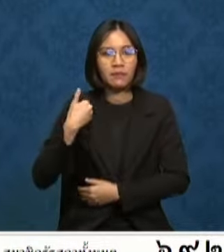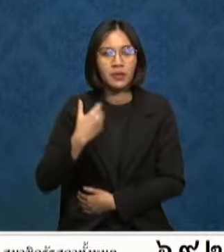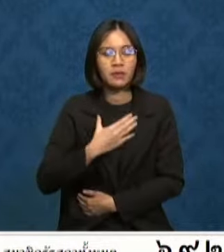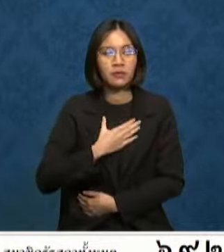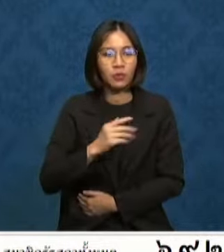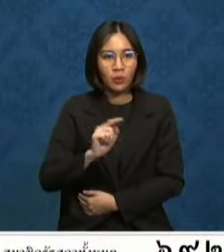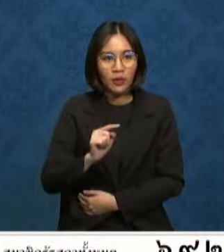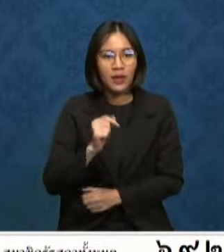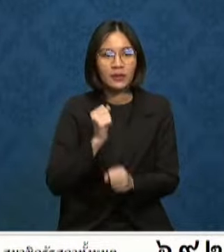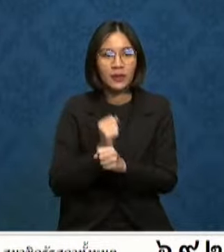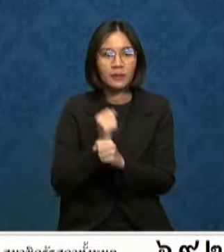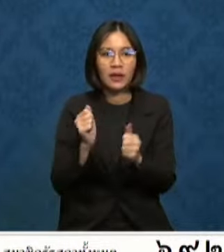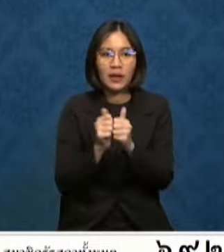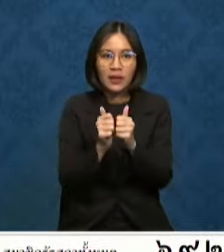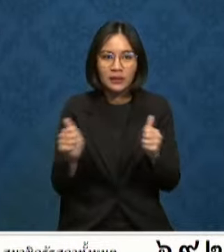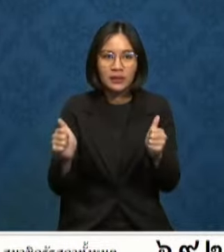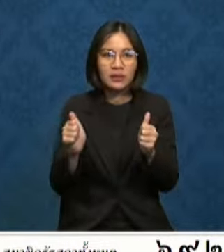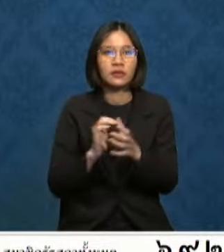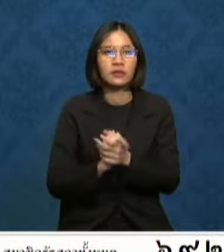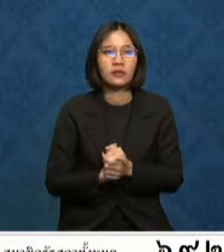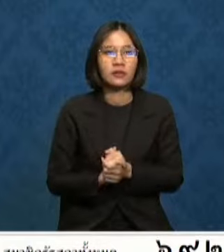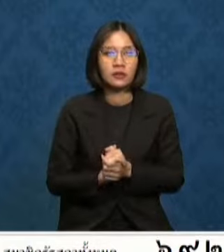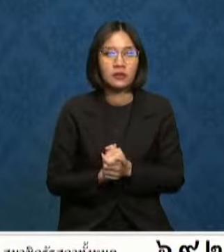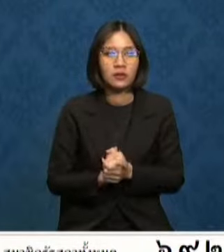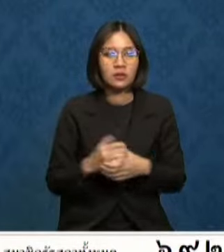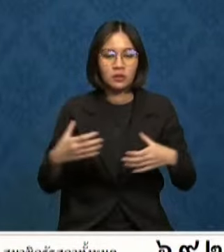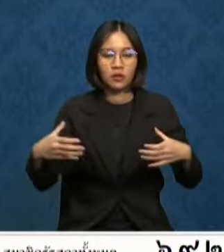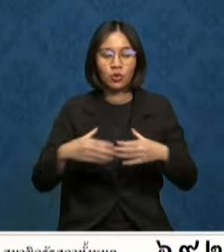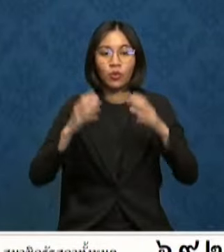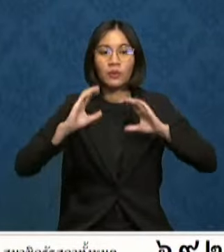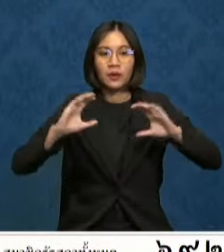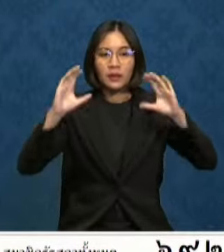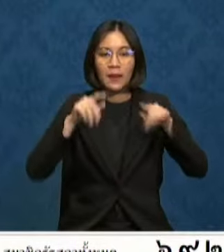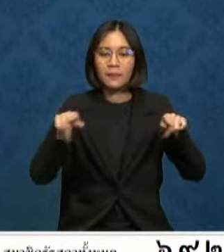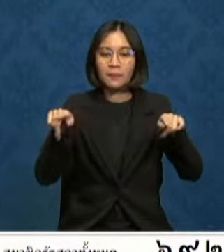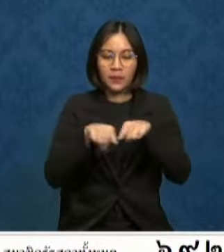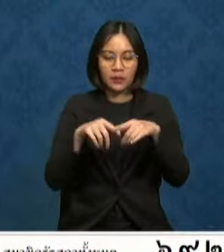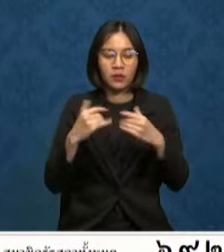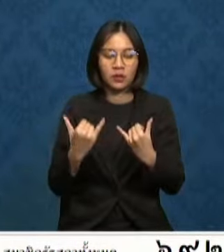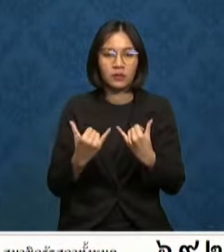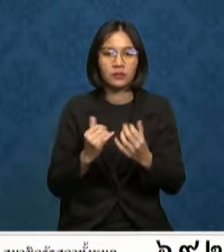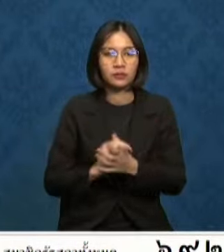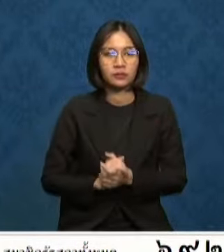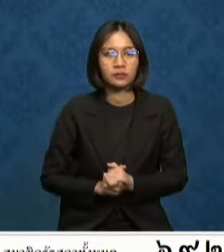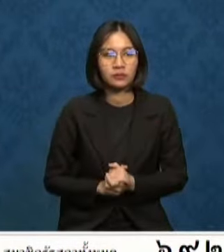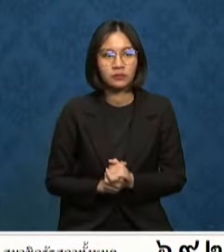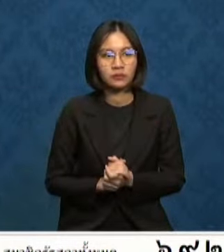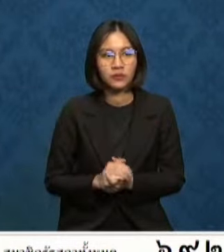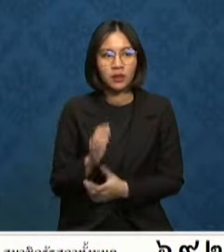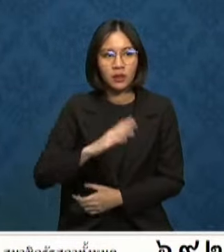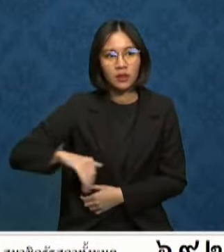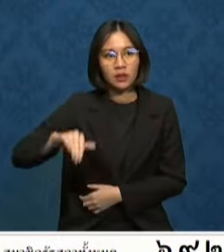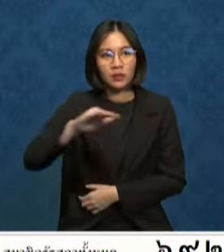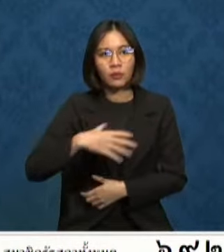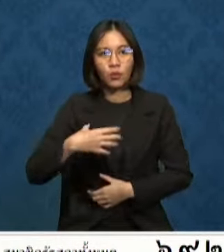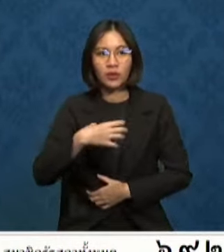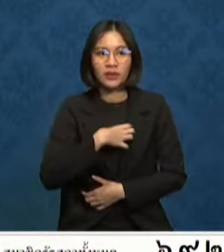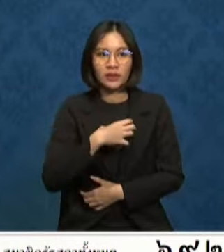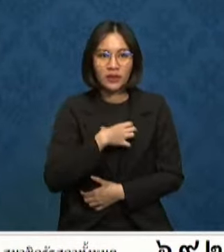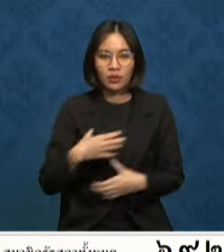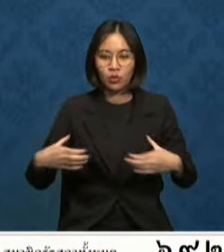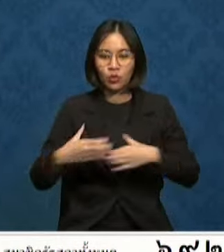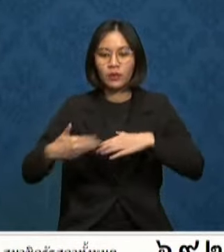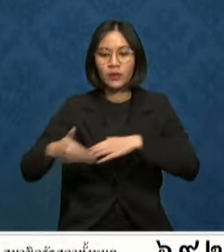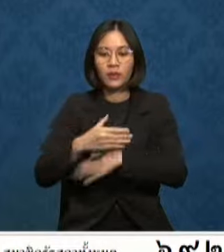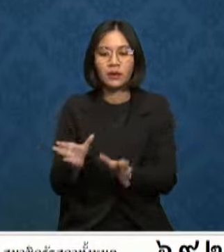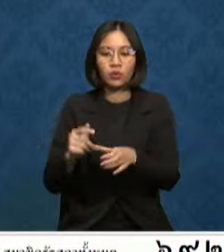องทำใหดทสดตกอดจงกดก็เลยไปได้รัฐบาลแบบทวามาทุกคนกอยตรฐบาลพกเดยวหมดนะครั